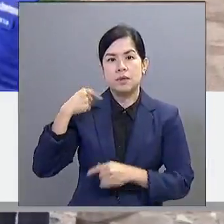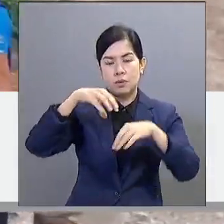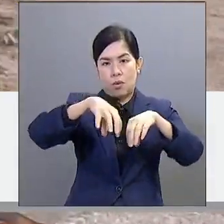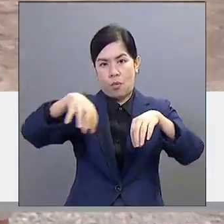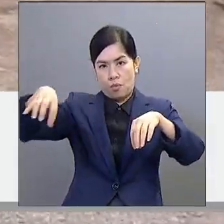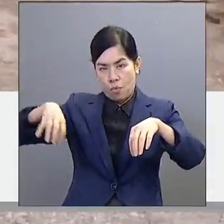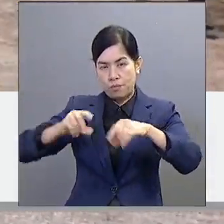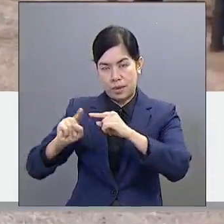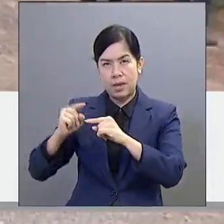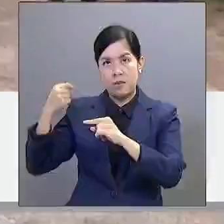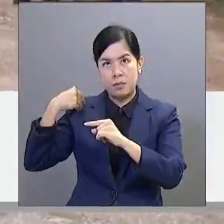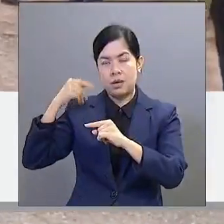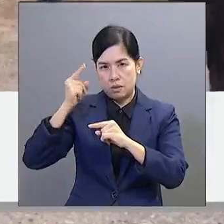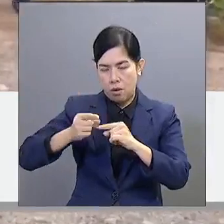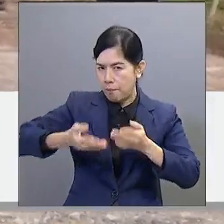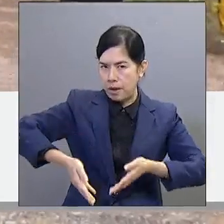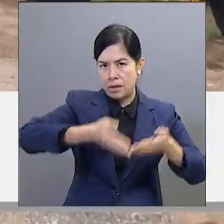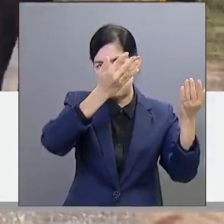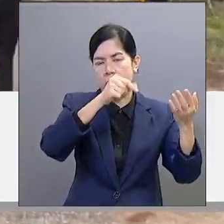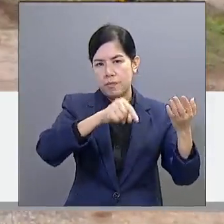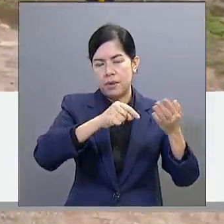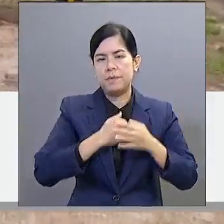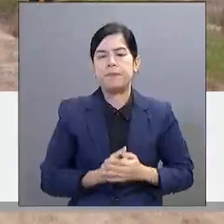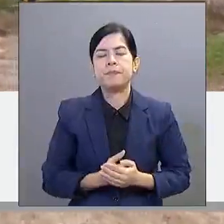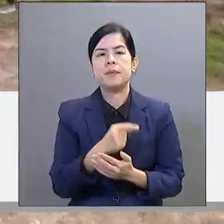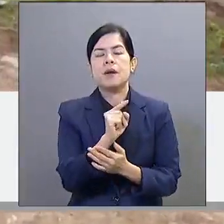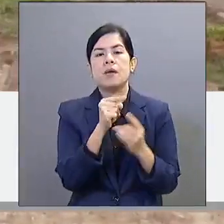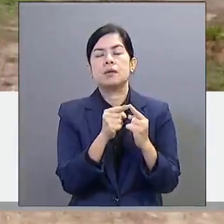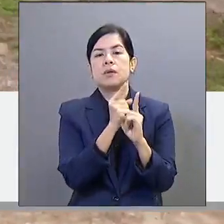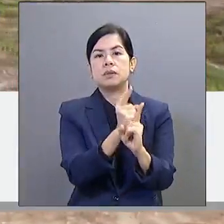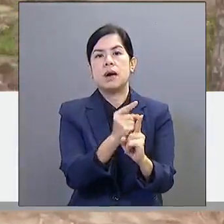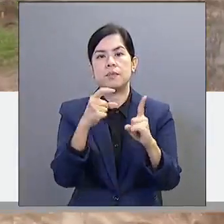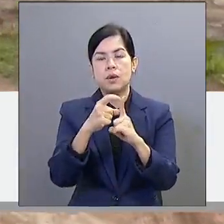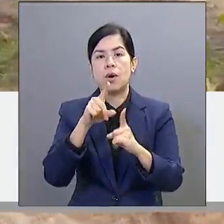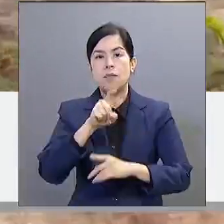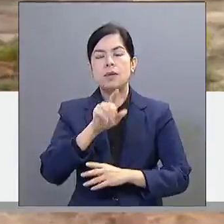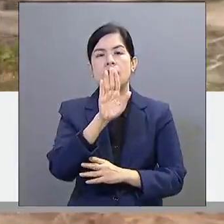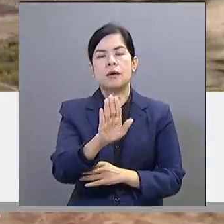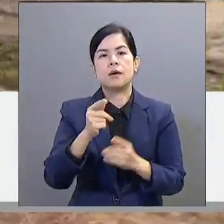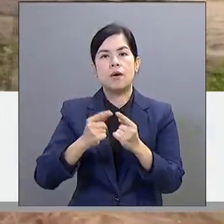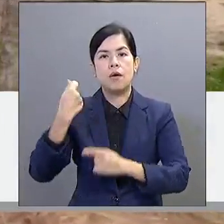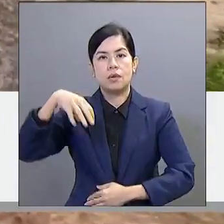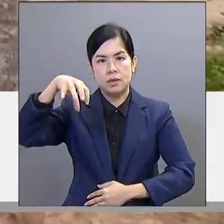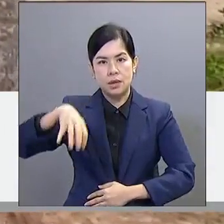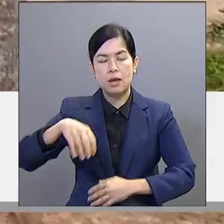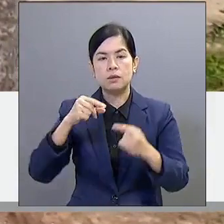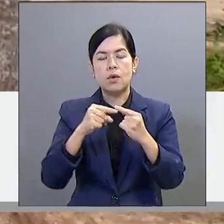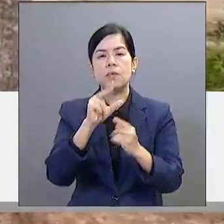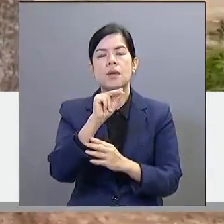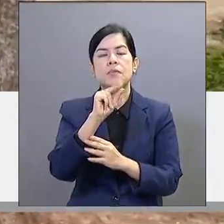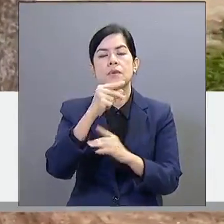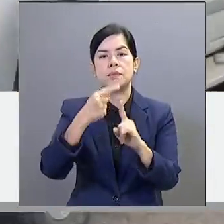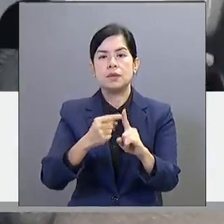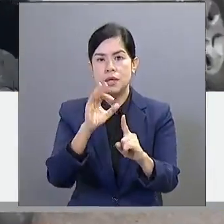เมื่อคดีถึงที่สุดแล้วนะคะโดยได้สั่งบังคับคดีตามคำสั่งศาลเมื่อ 30กันยายนที่ผ่านมาแต่